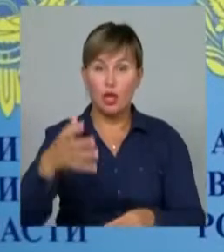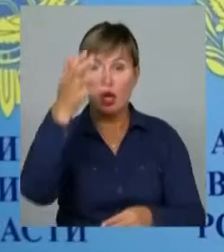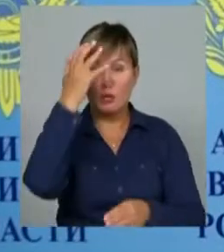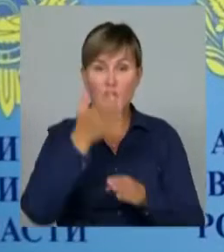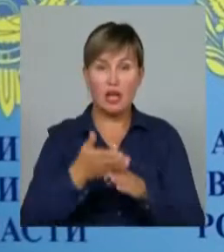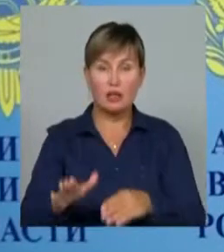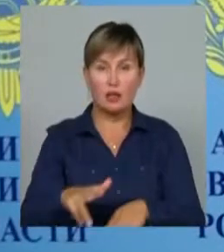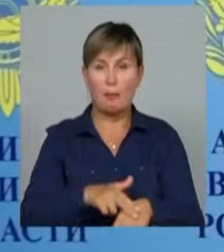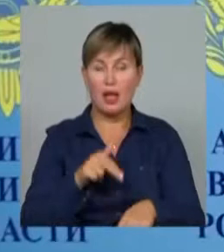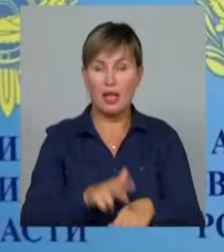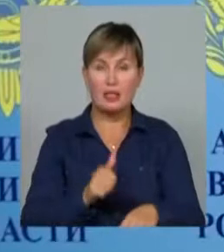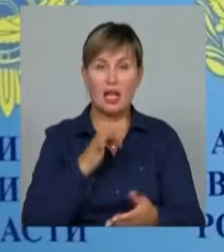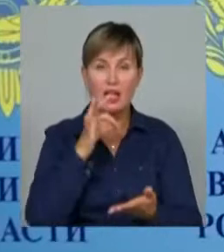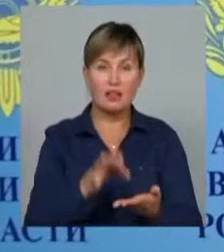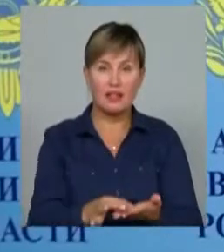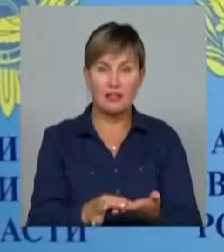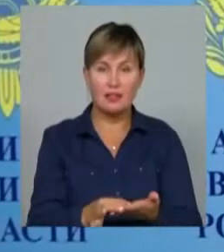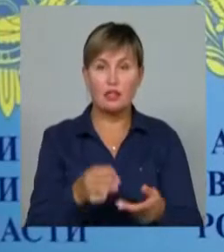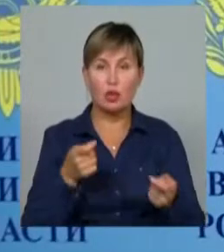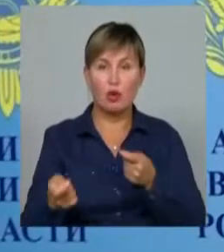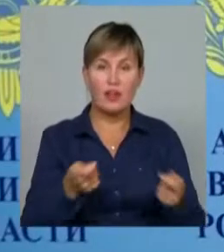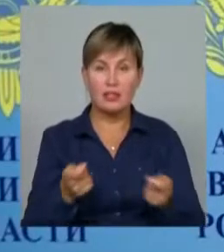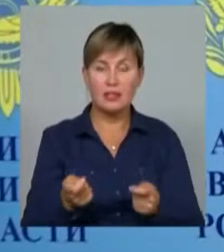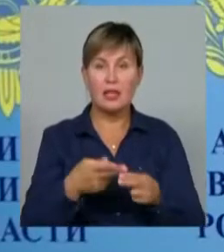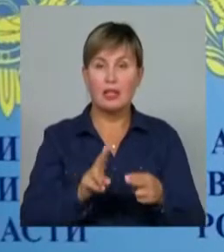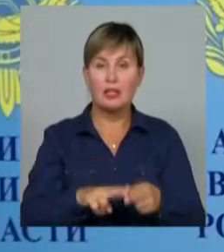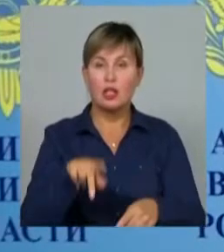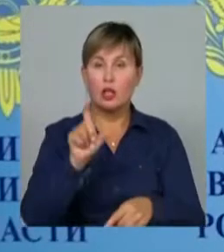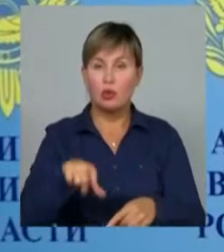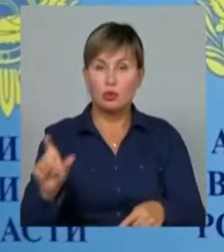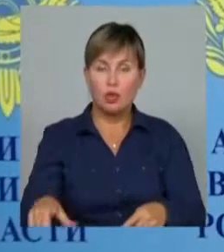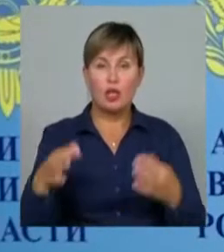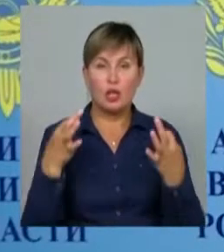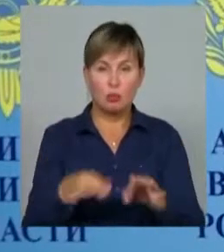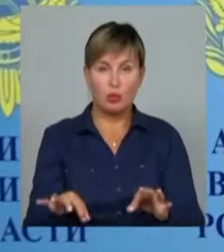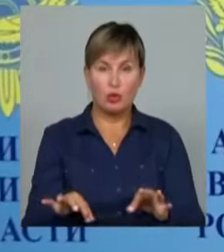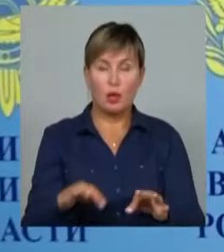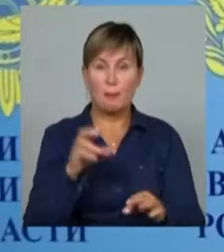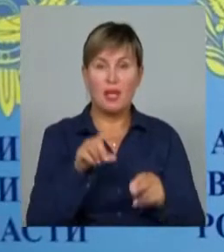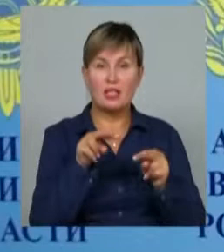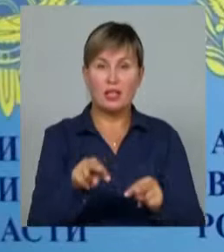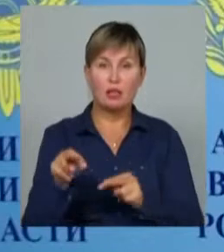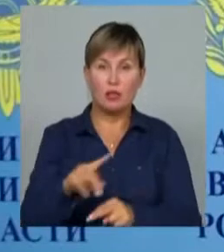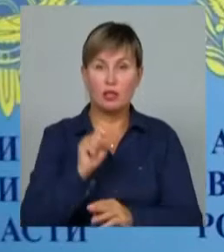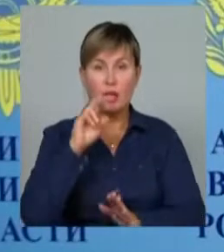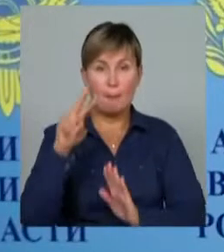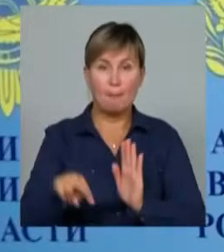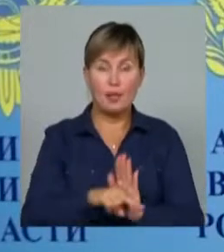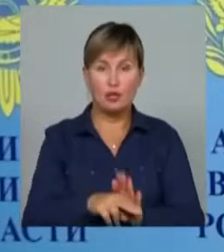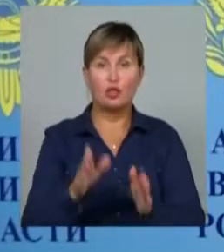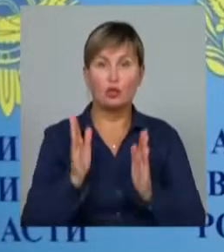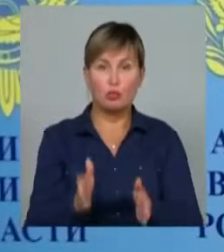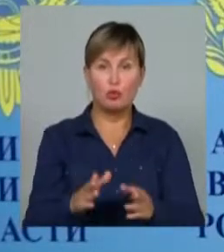отдела полиции. Ответственность непосредственных руководителей данных сотрудников, допустивших бесконтрольность за подчиненными,